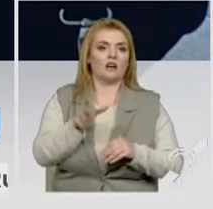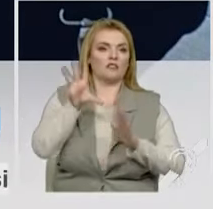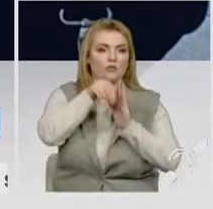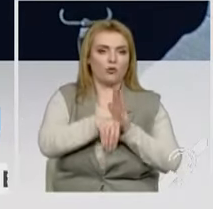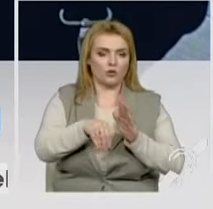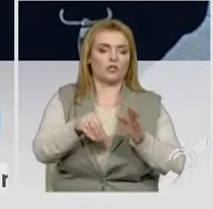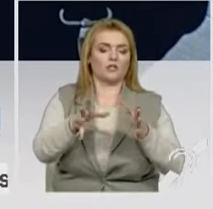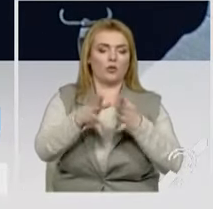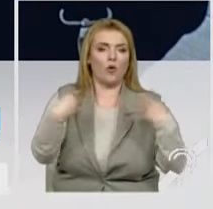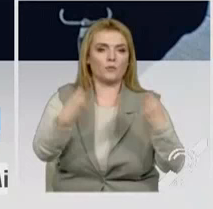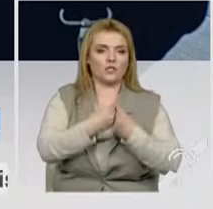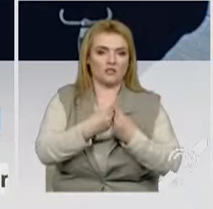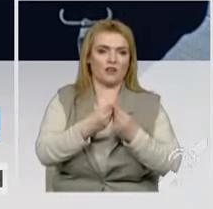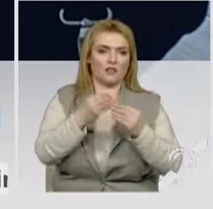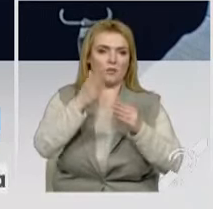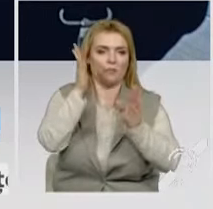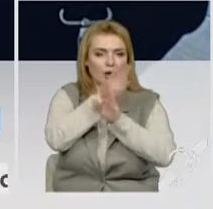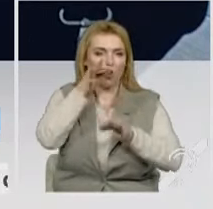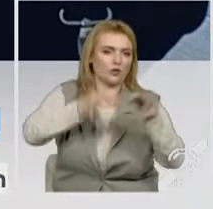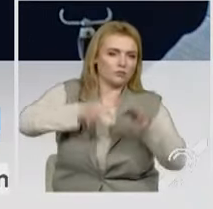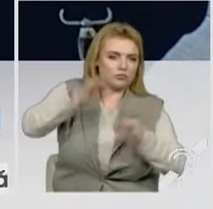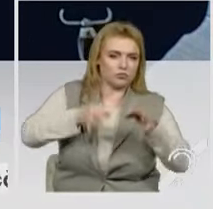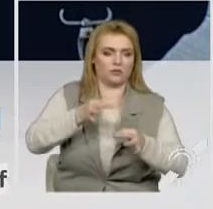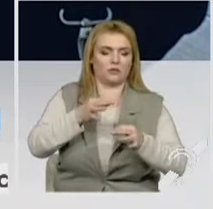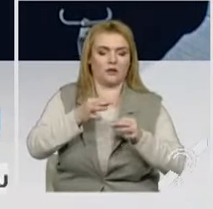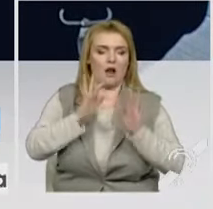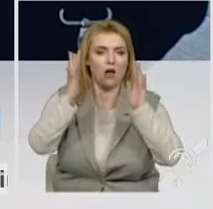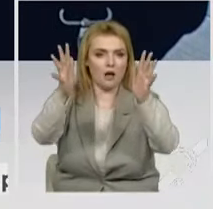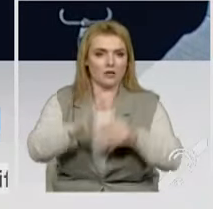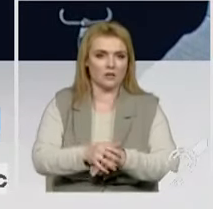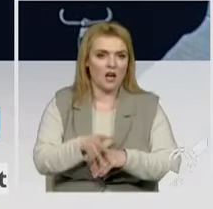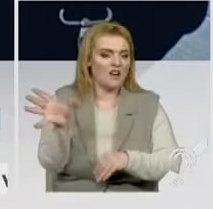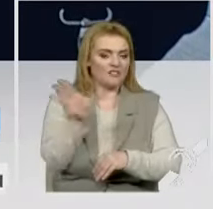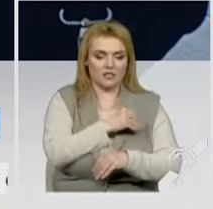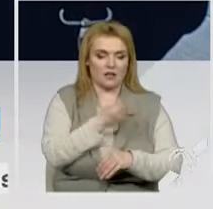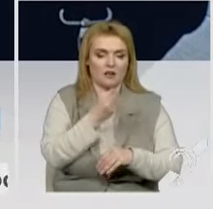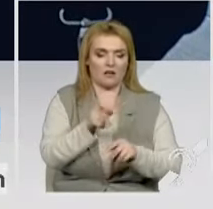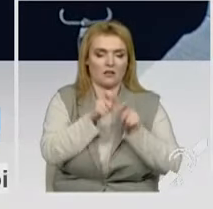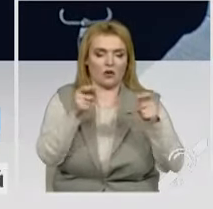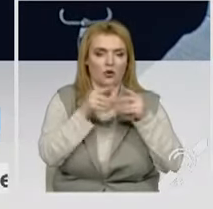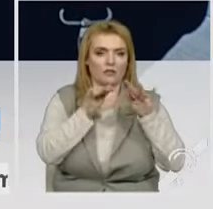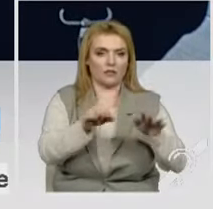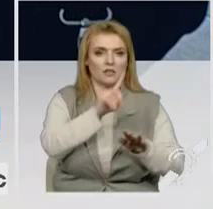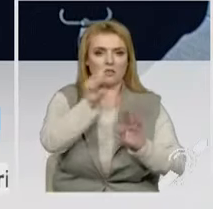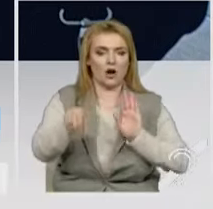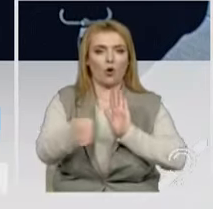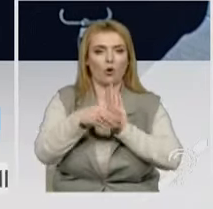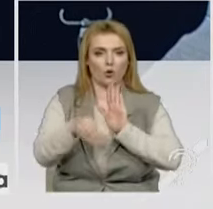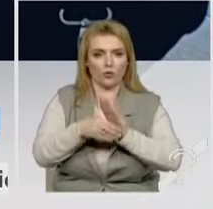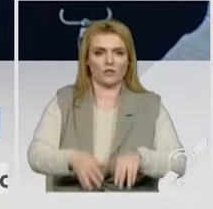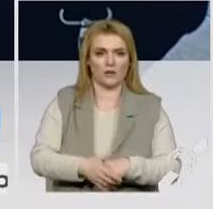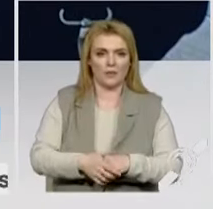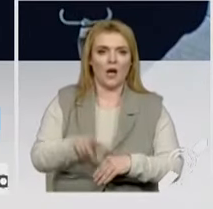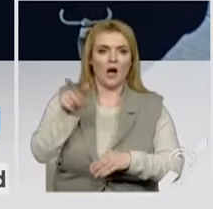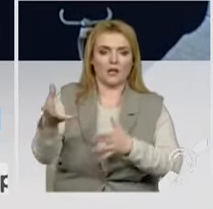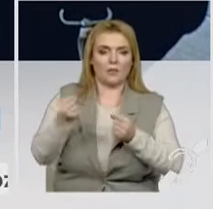domeniul ecologic, sunt anchetați pentru fapte de corupție. Conform anchetatorilor, ei au pus la cale o schemă infracțională prin care cereau bani